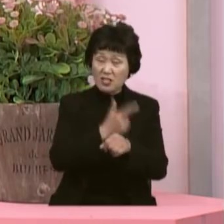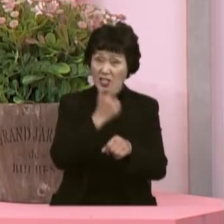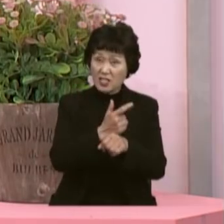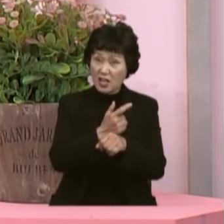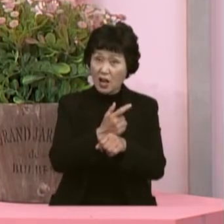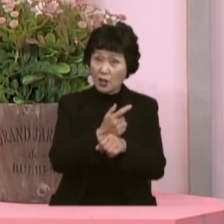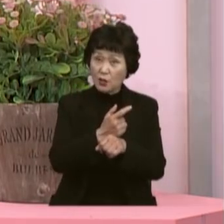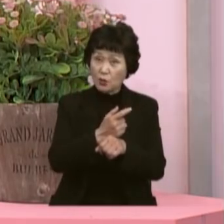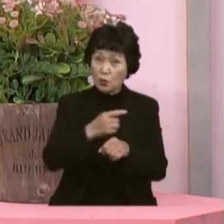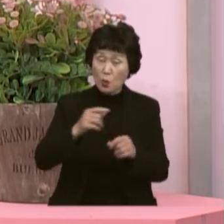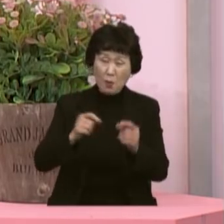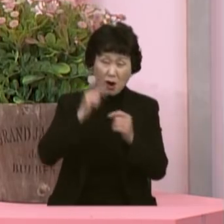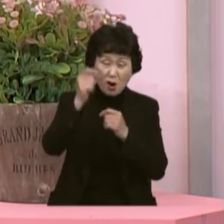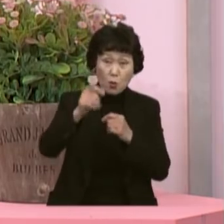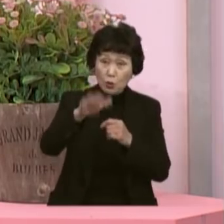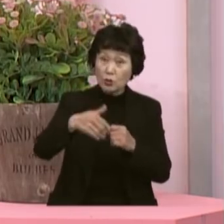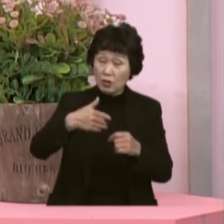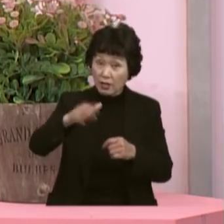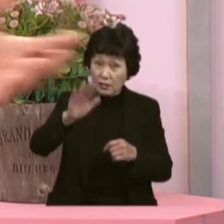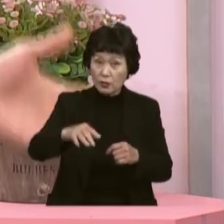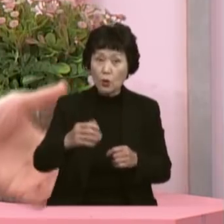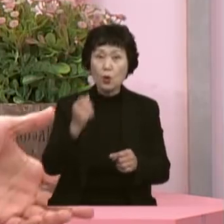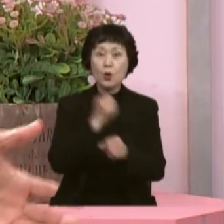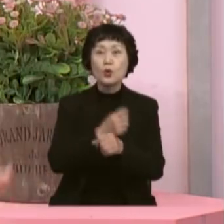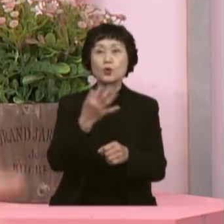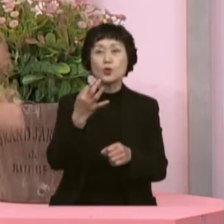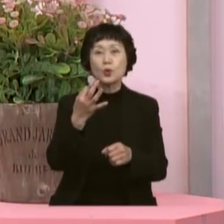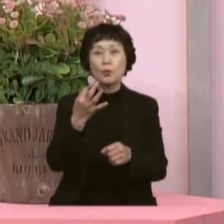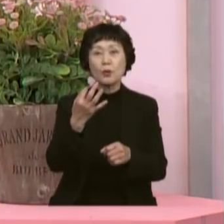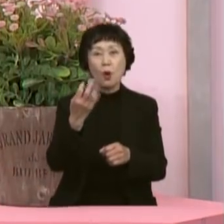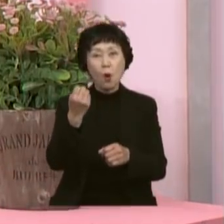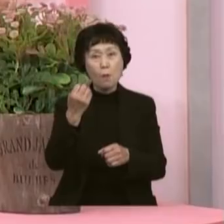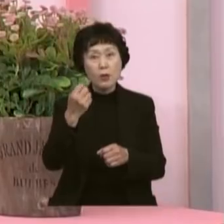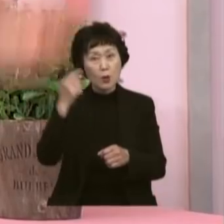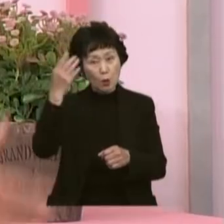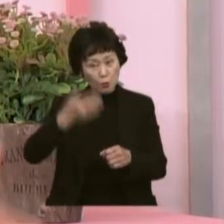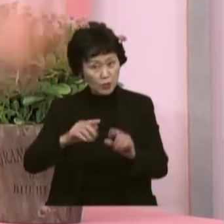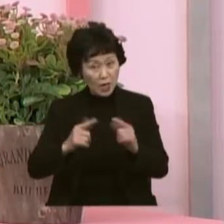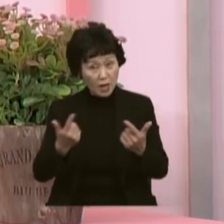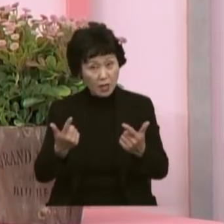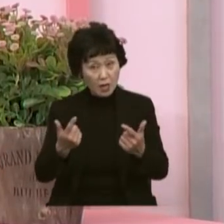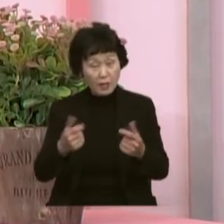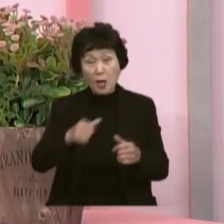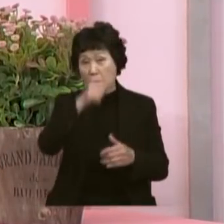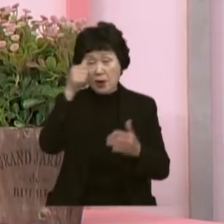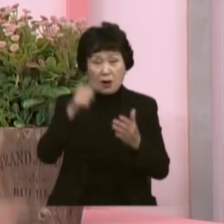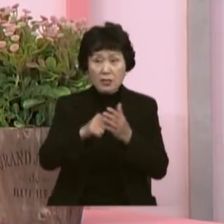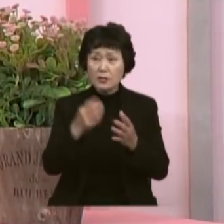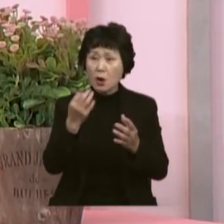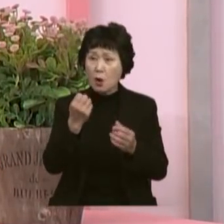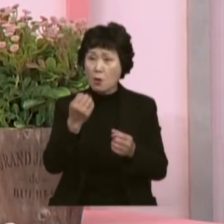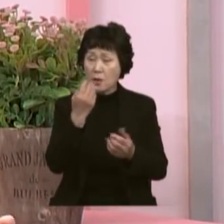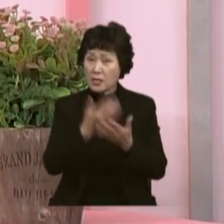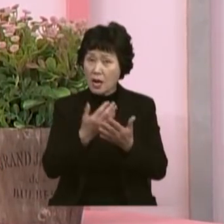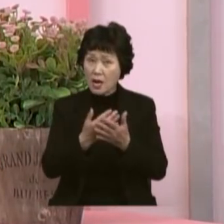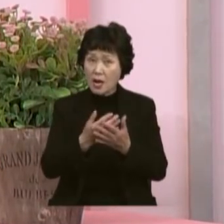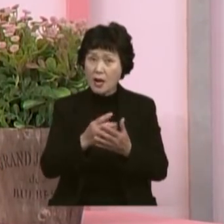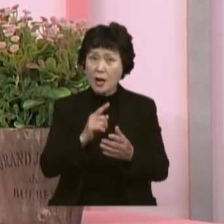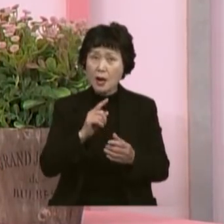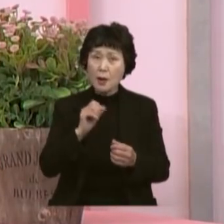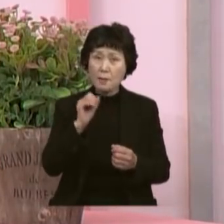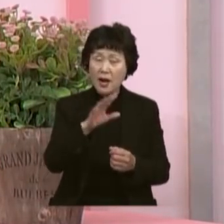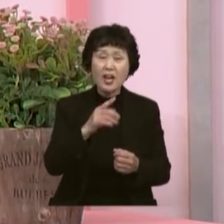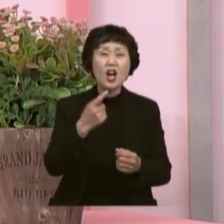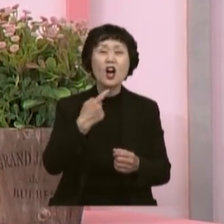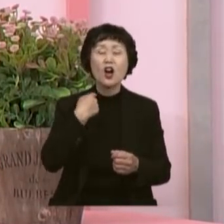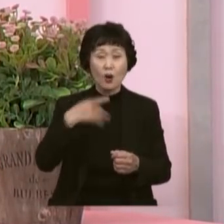그럼 평생 얼마 달라고 해본 적 없습니다. 지뢰 박종호는 큰 공연에 큰 무대 되게 비싼 줄 알고